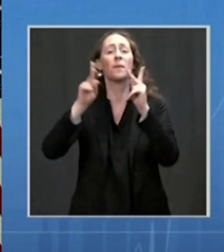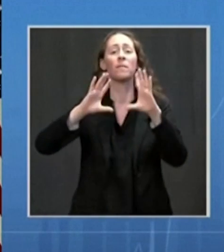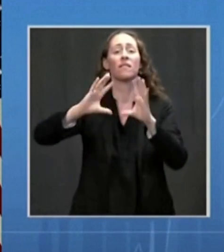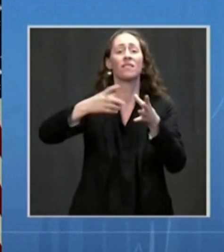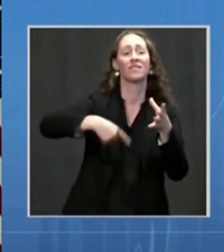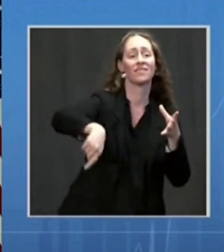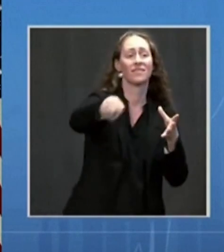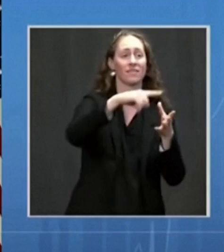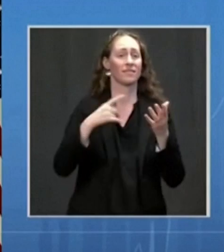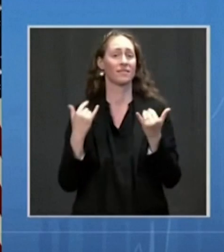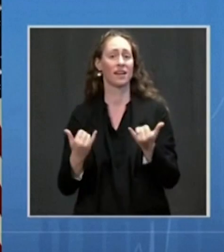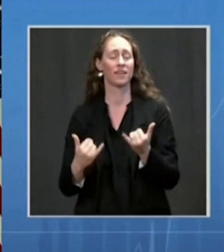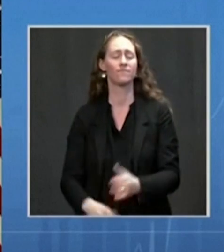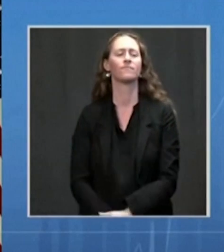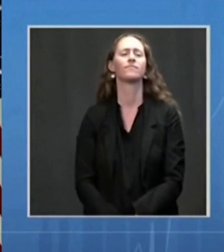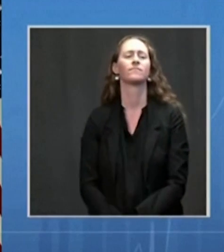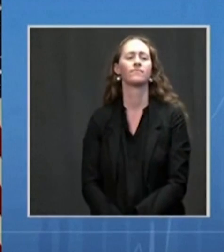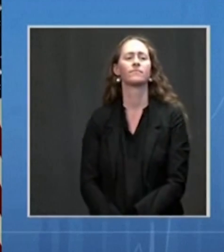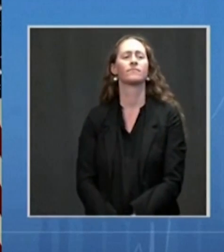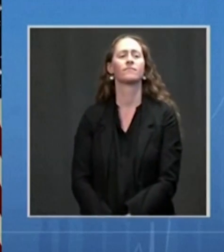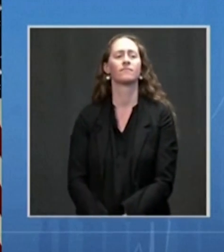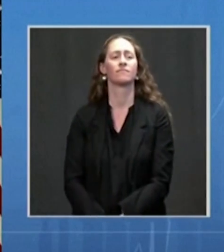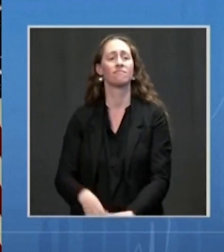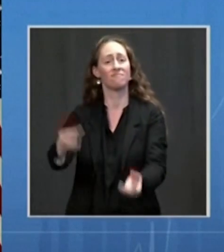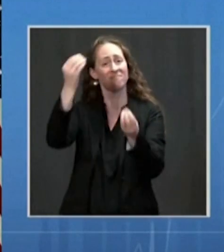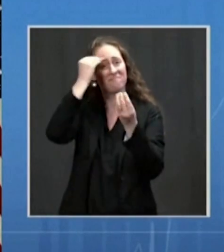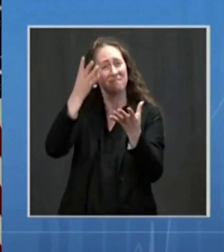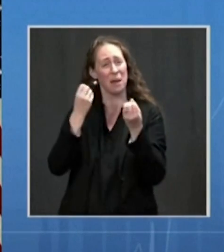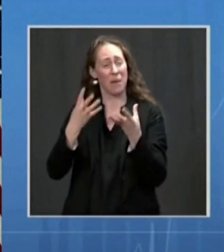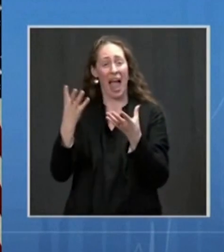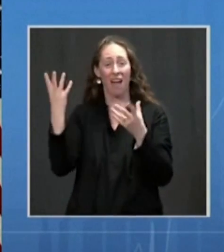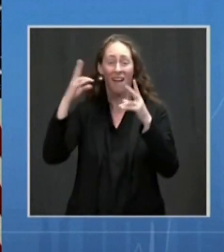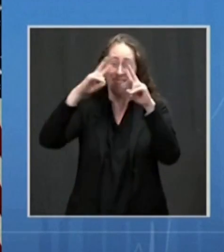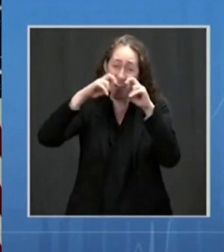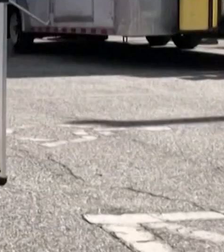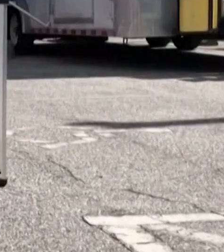mắc mới COVID-19 tại Mỹ trong tuần qua là ở Florida và Texas.